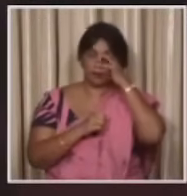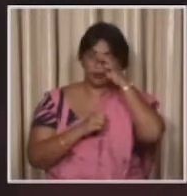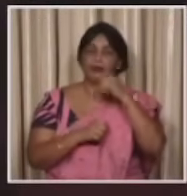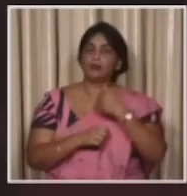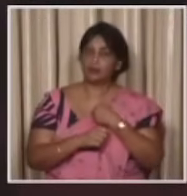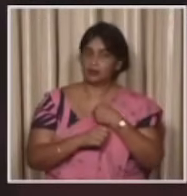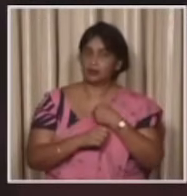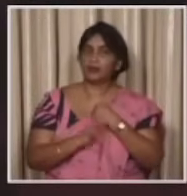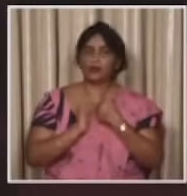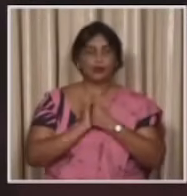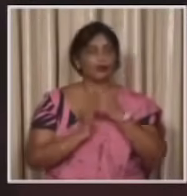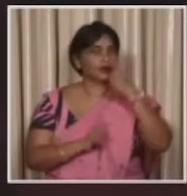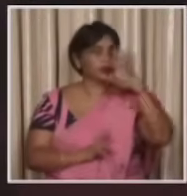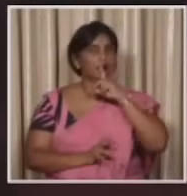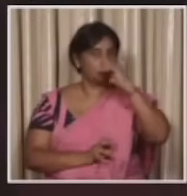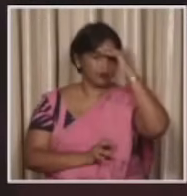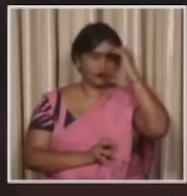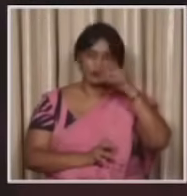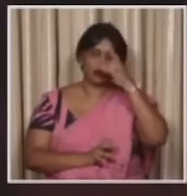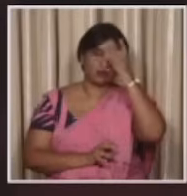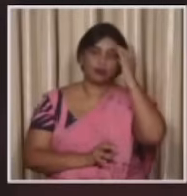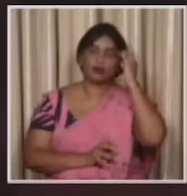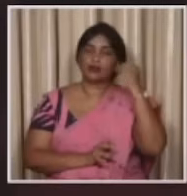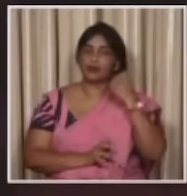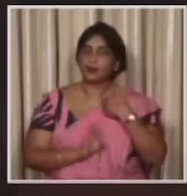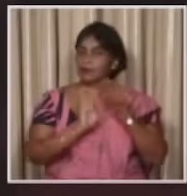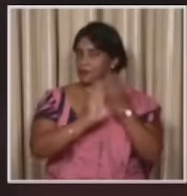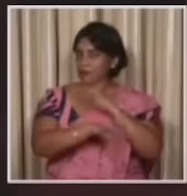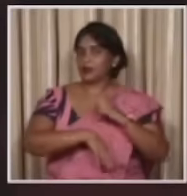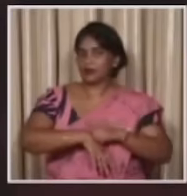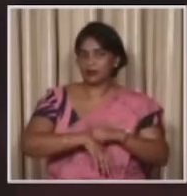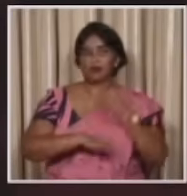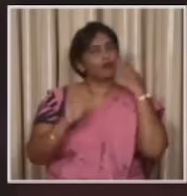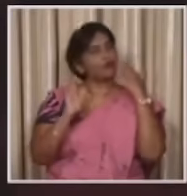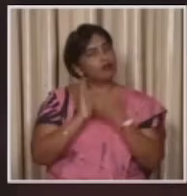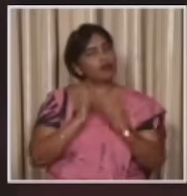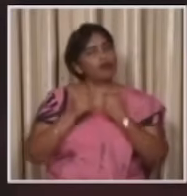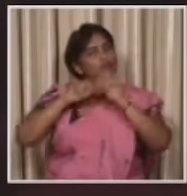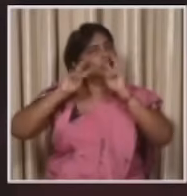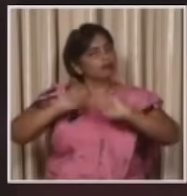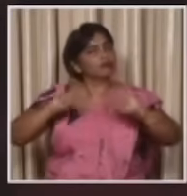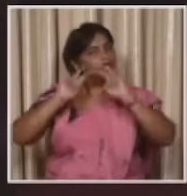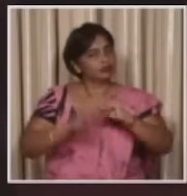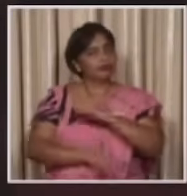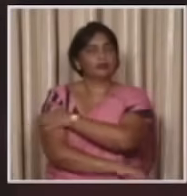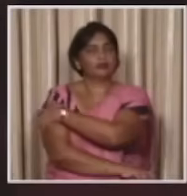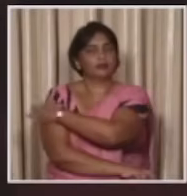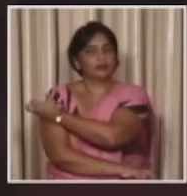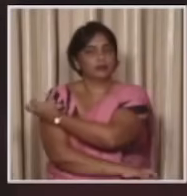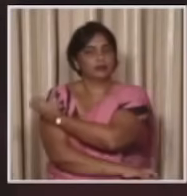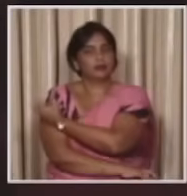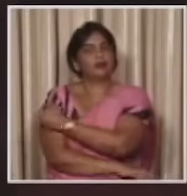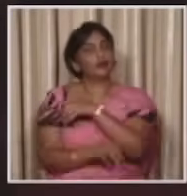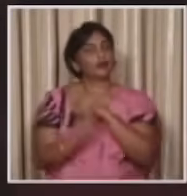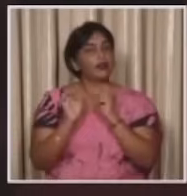මම ගරු කතා නියෝජ කතානායකතුමනි, මම පහුගිය කාලේ මේ පිළිබඳව හොඳට අපි අධ්‍යයනය කරා. අධ්‍යයනය කරා මොකද මේ